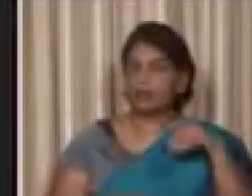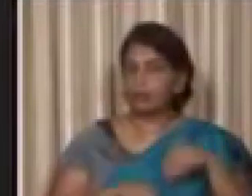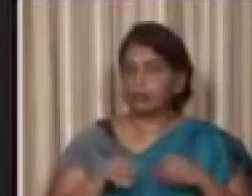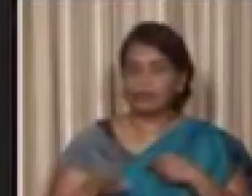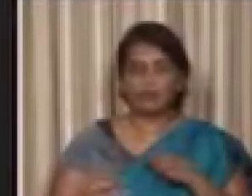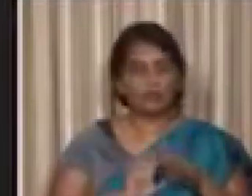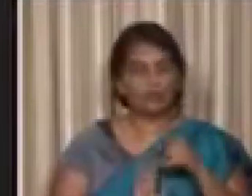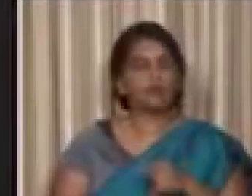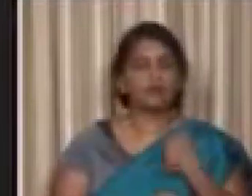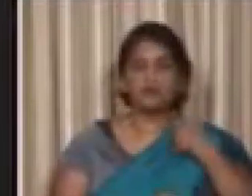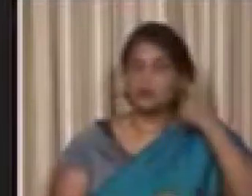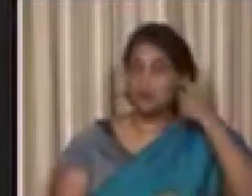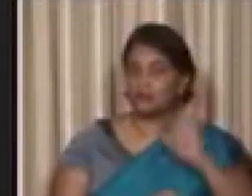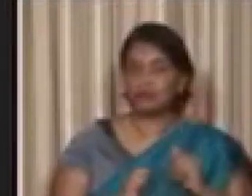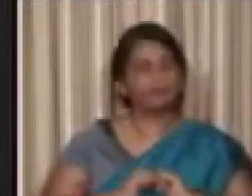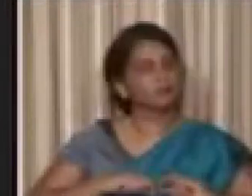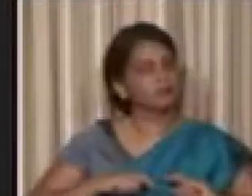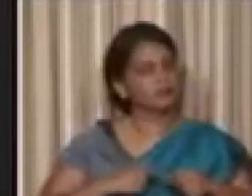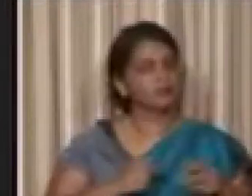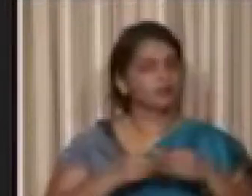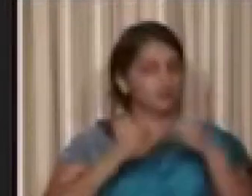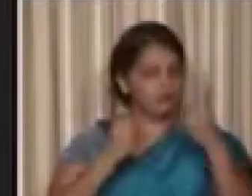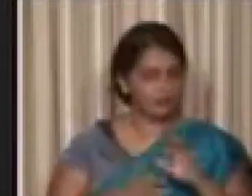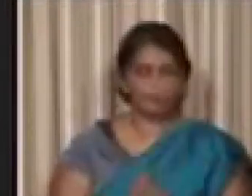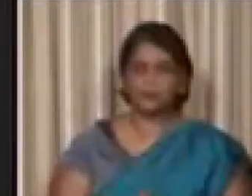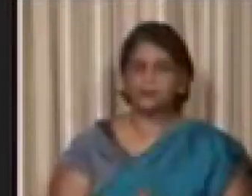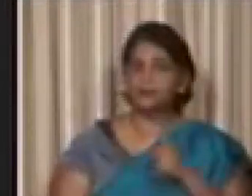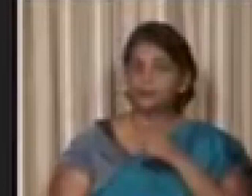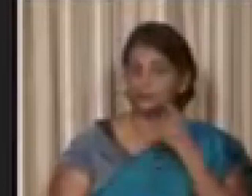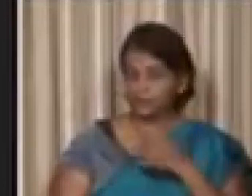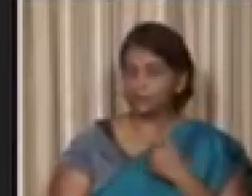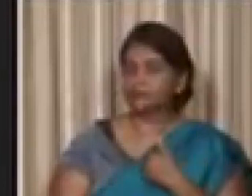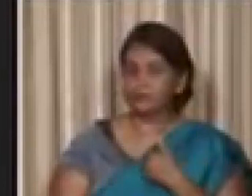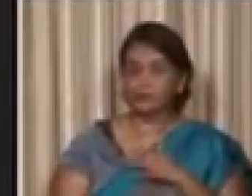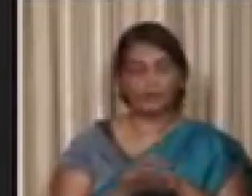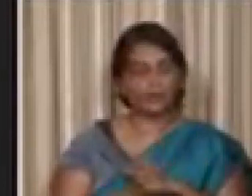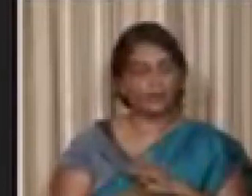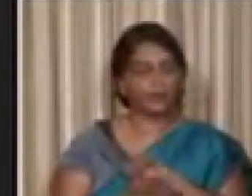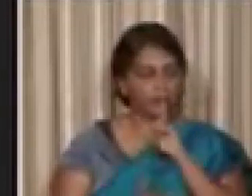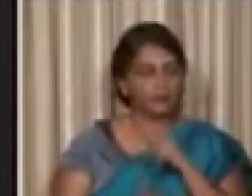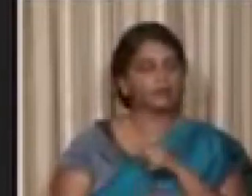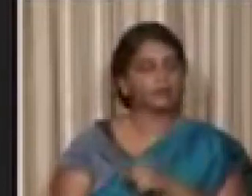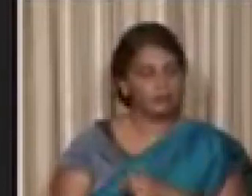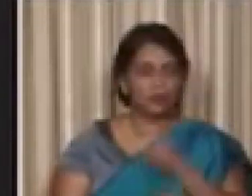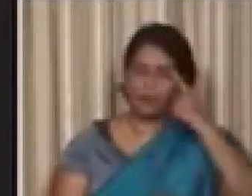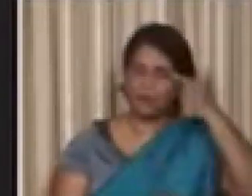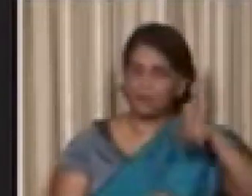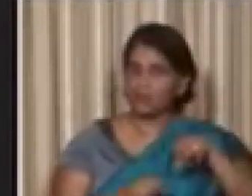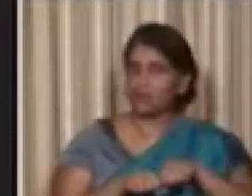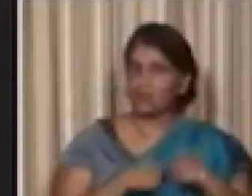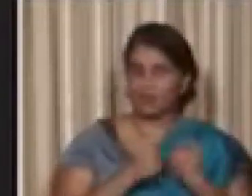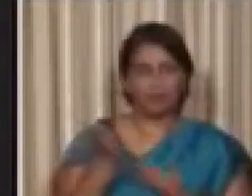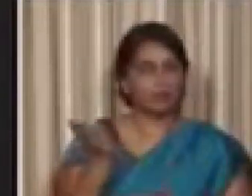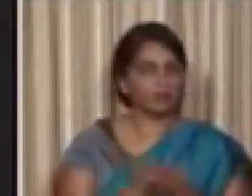හසුරවගෙන බලාපොරොත්තු වෙනවා මේ වැඩපිළිවෙල කඩාකප්පල් කරන්න. ඒ නිසා අපි පැහැදිලිව කියනවා මේ විශ්වාස භංගයේ මේ වෙලාවේ